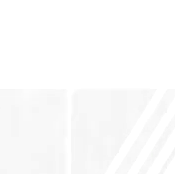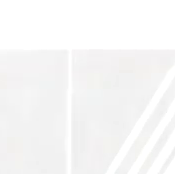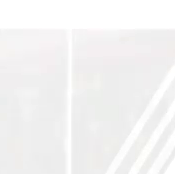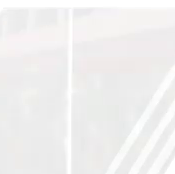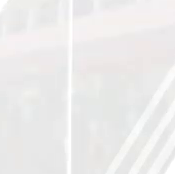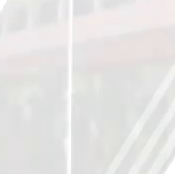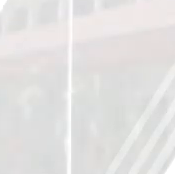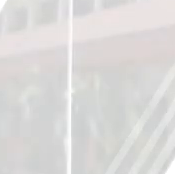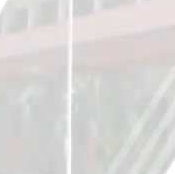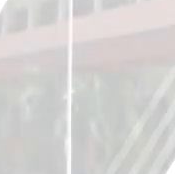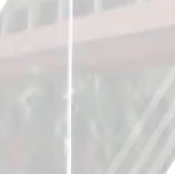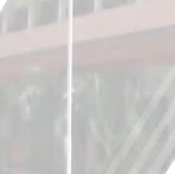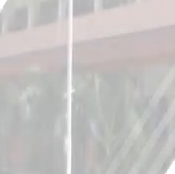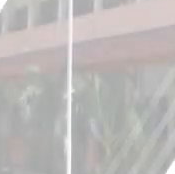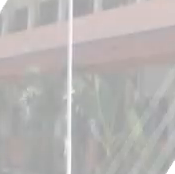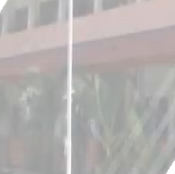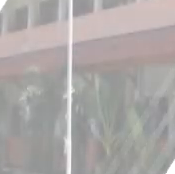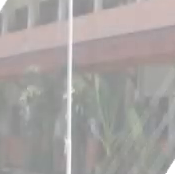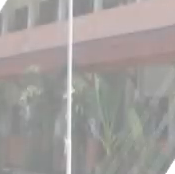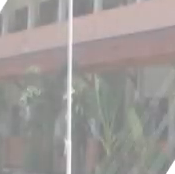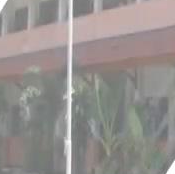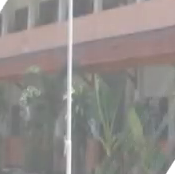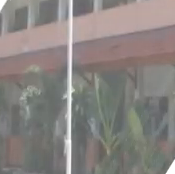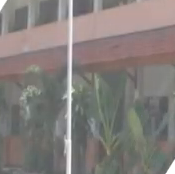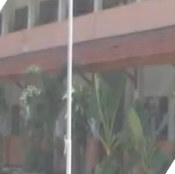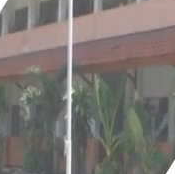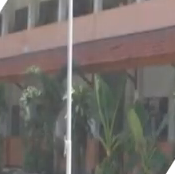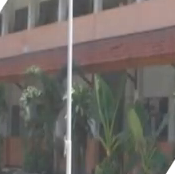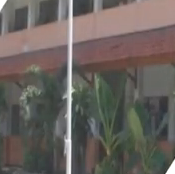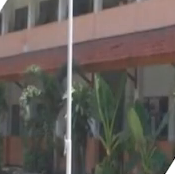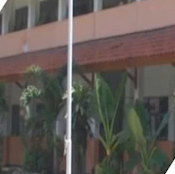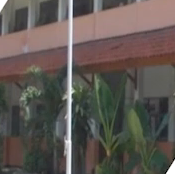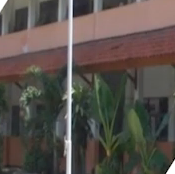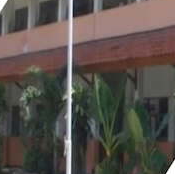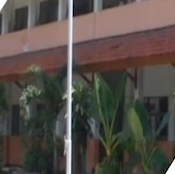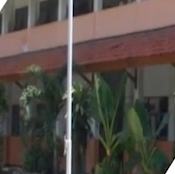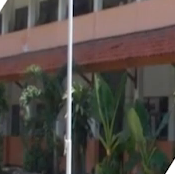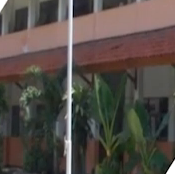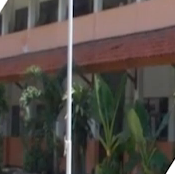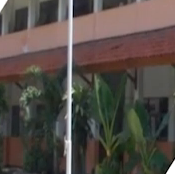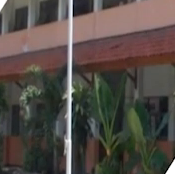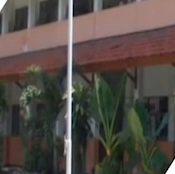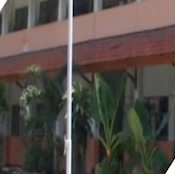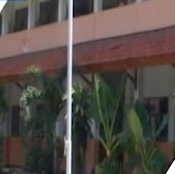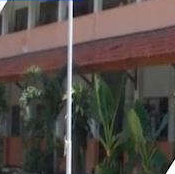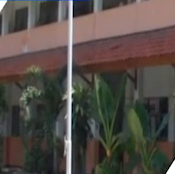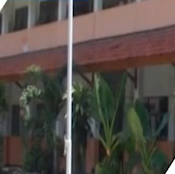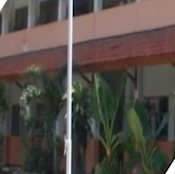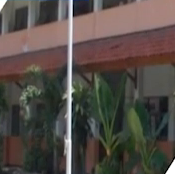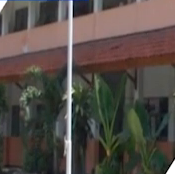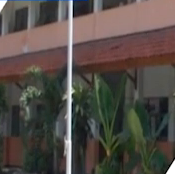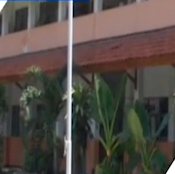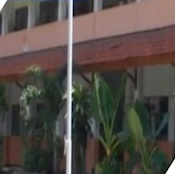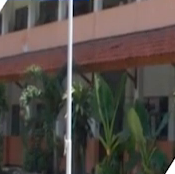Koalisi Selamatkan Anak Indonesia memberikan 7 poin rekomendasi kepada pemerintah, diantaranya menunda pelajaran tatap muka hingga semua populasi